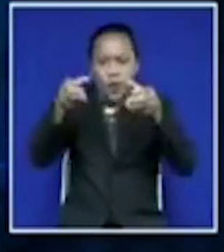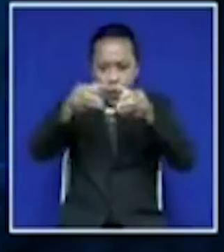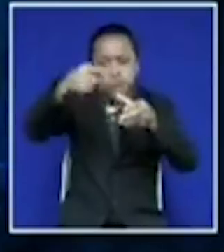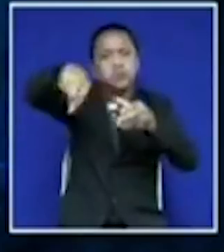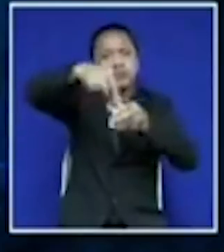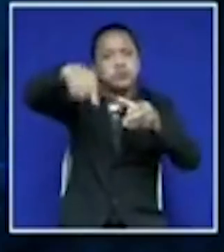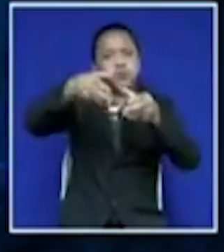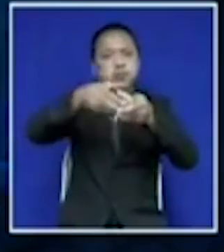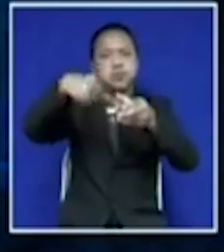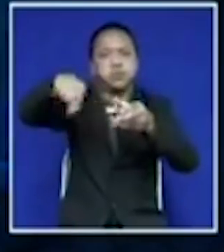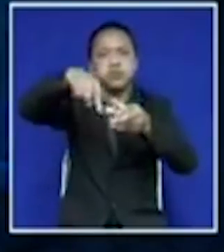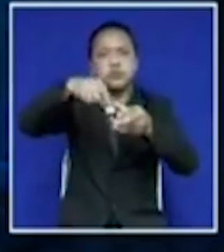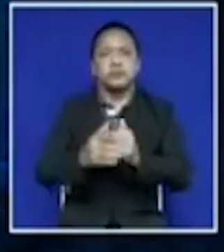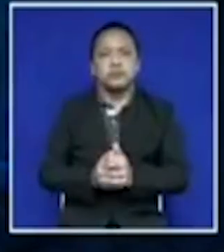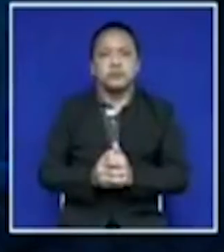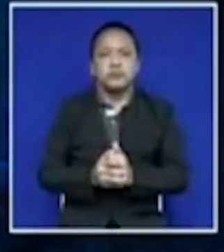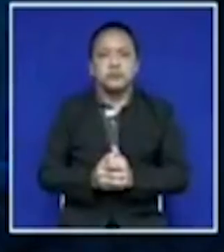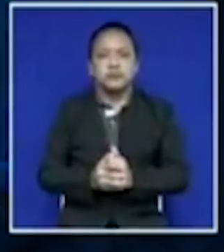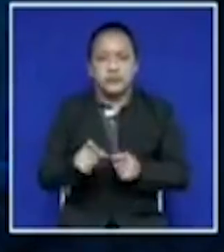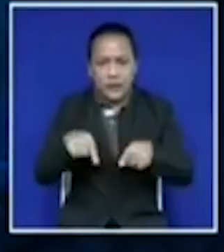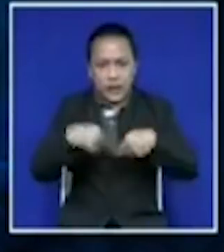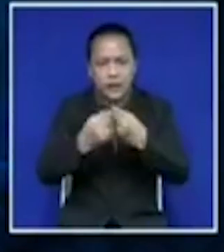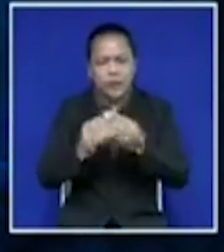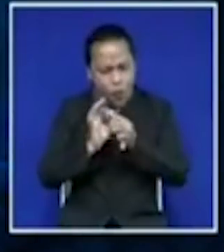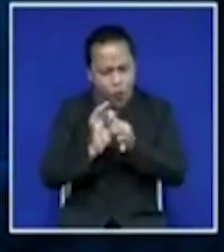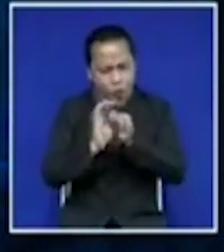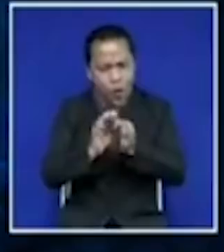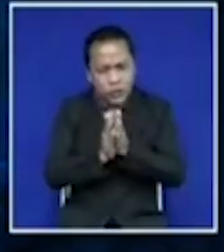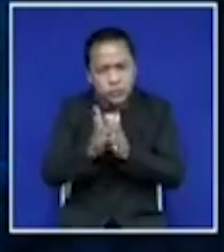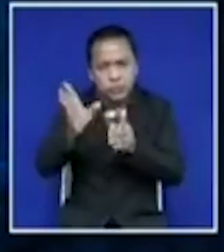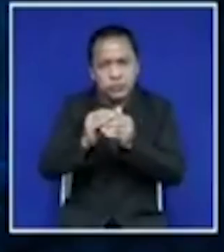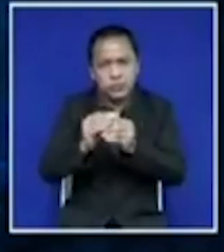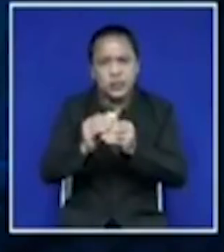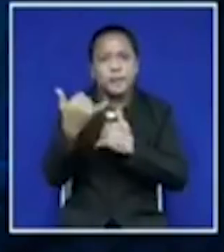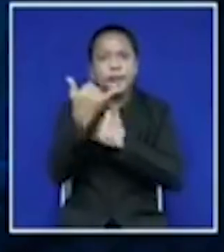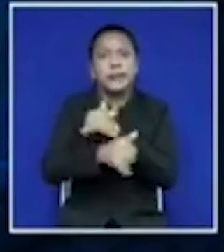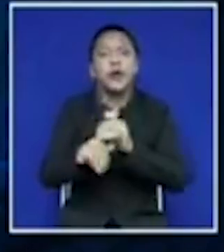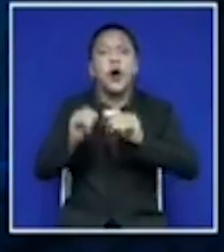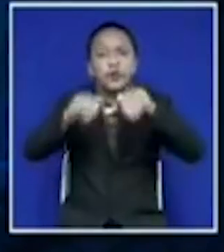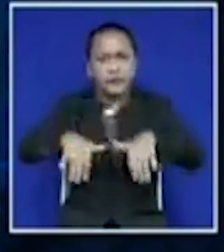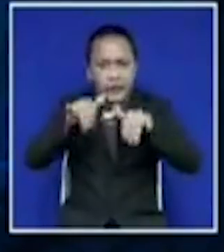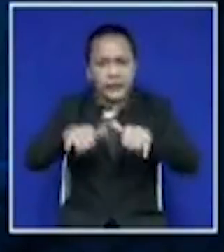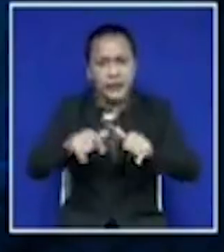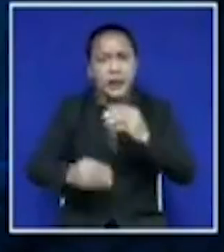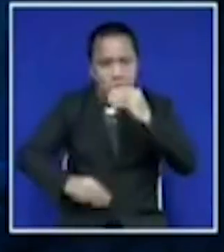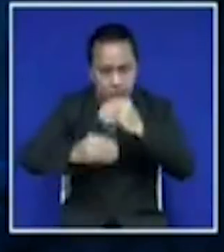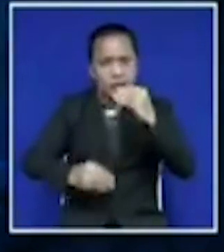อนซึ่งก็ส่งผลให้เกิดความวิตกว่าจำนวนผู้ติดเชื้อในสหรัฐในประเทศครับในออสเตรเลียจะเพิ่มขึ้นอีกนะครับ